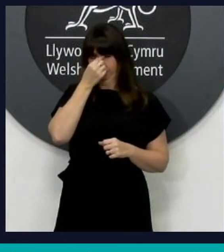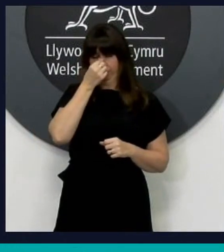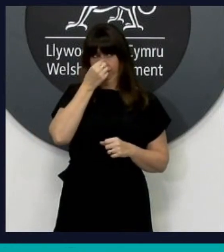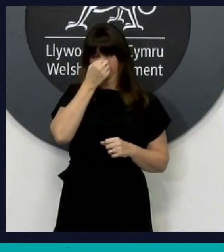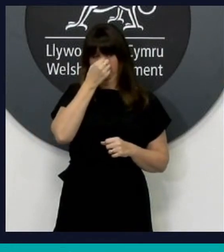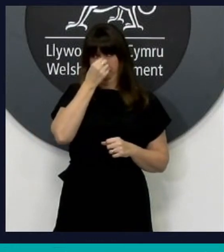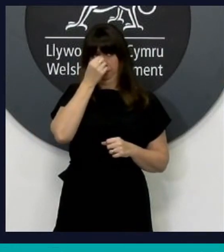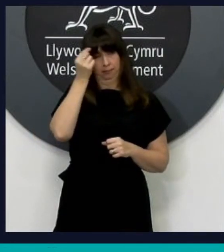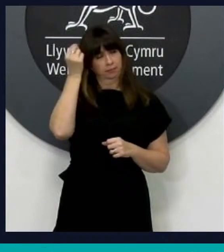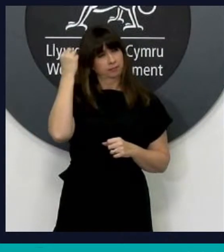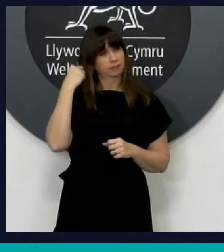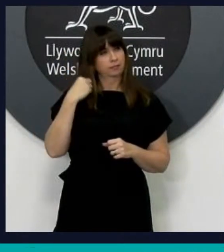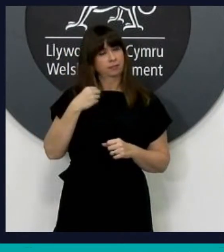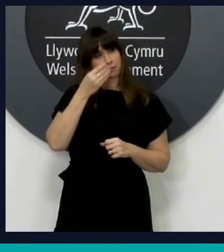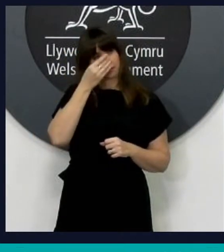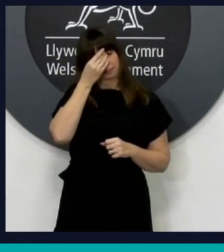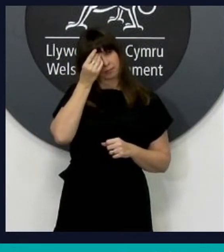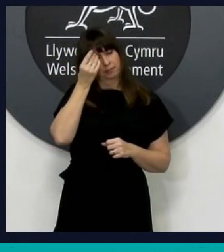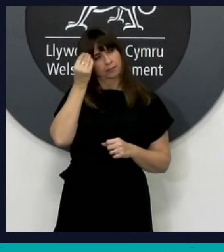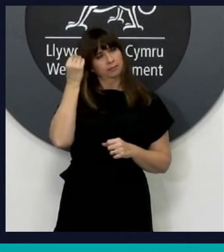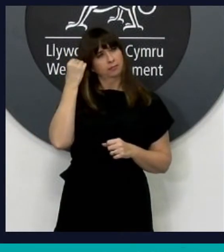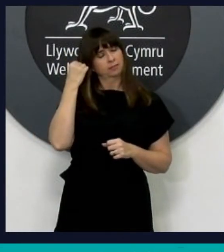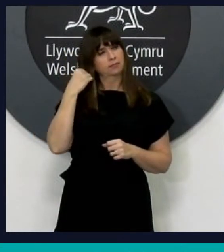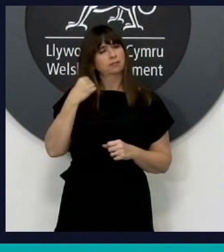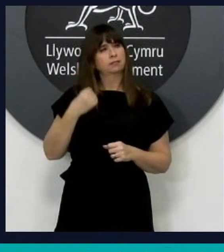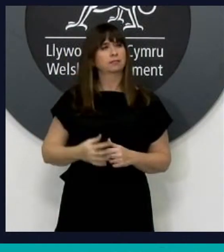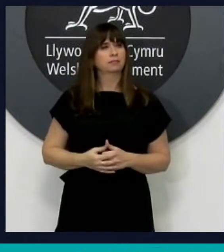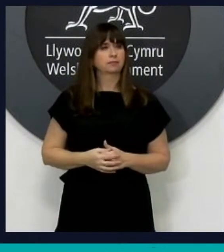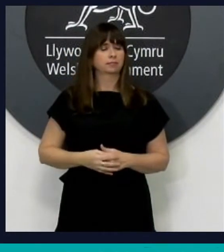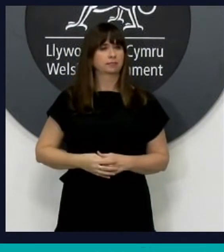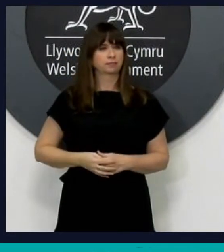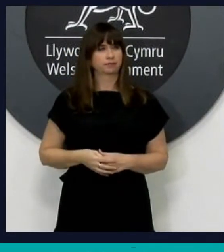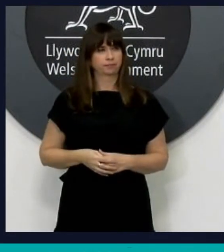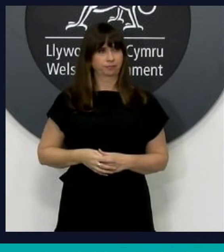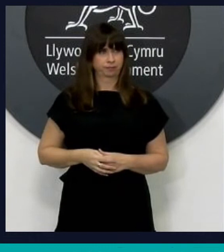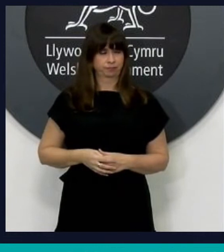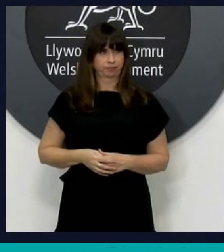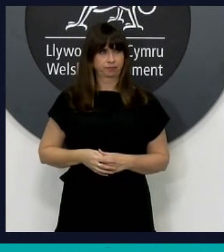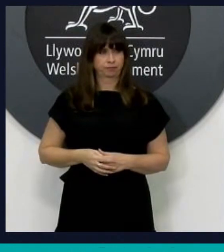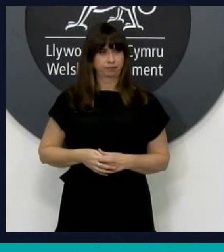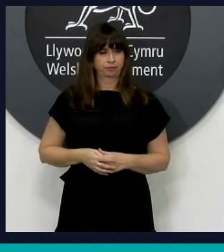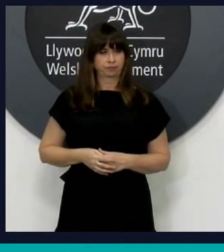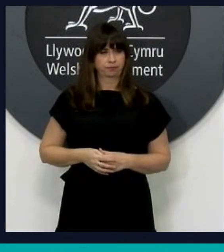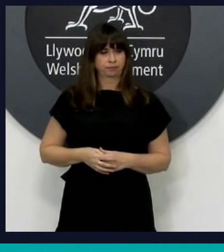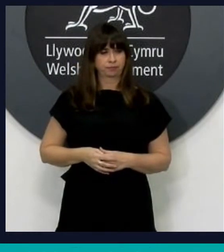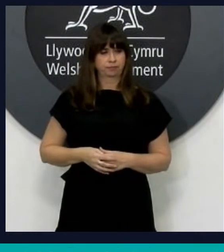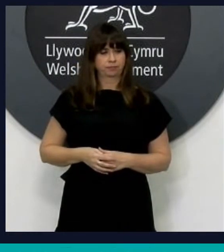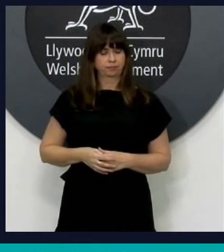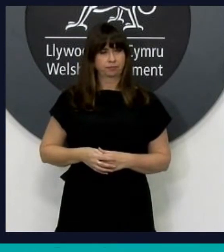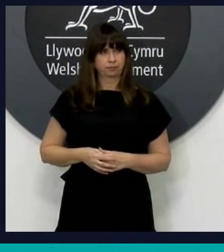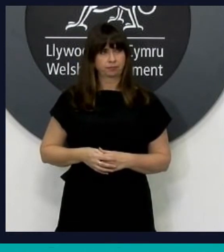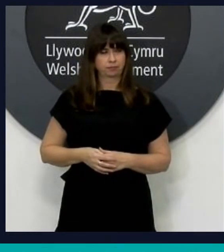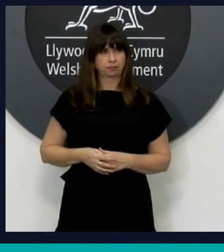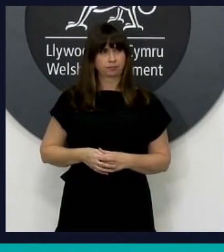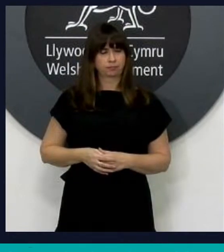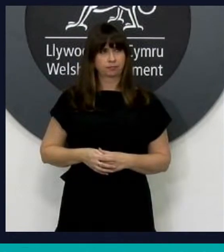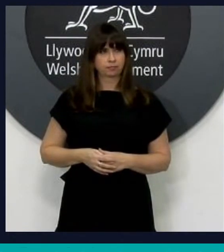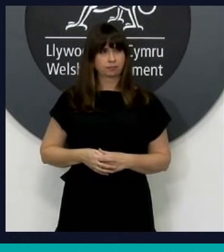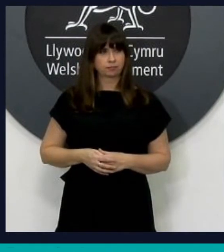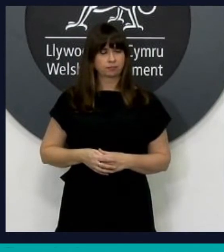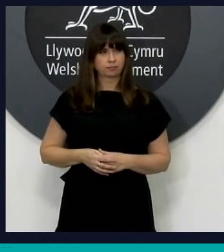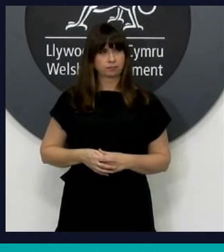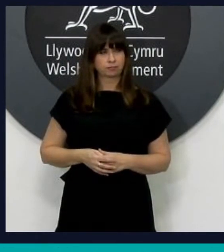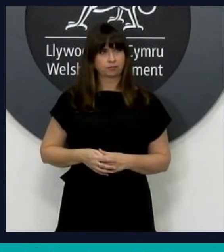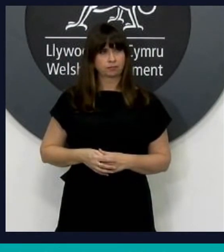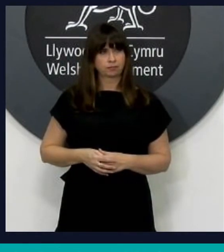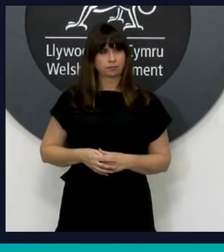yn ni'n wneud nawr yw i ailwampio hwn gan sicrhau y bydd byddin newydd o bobl